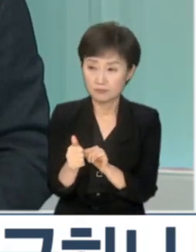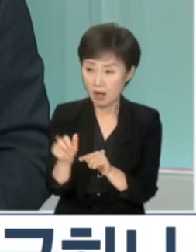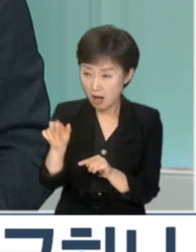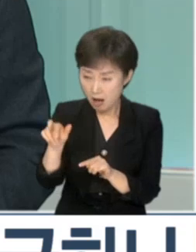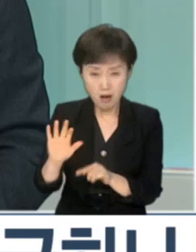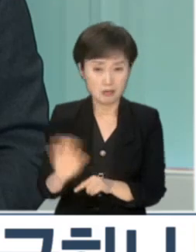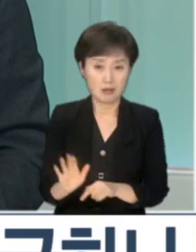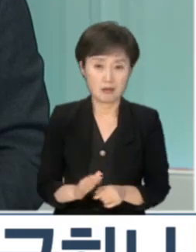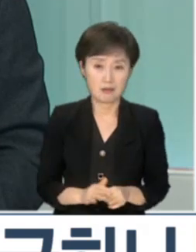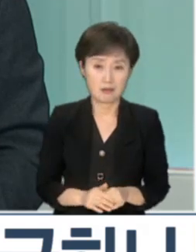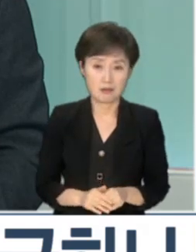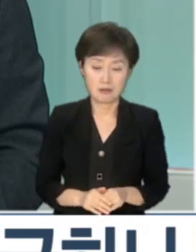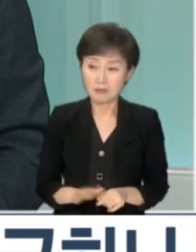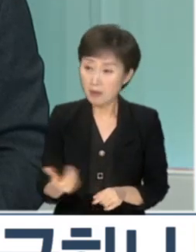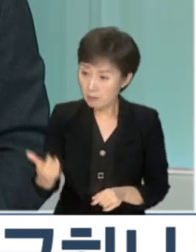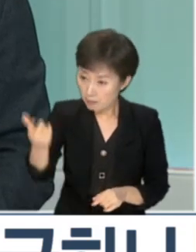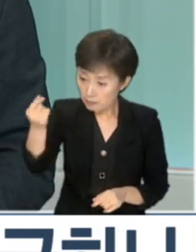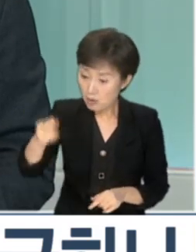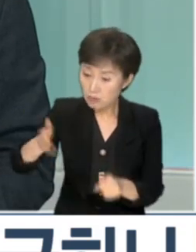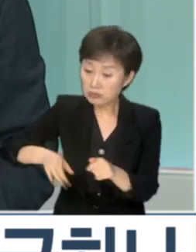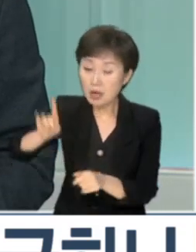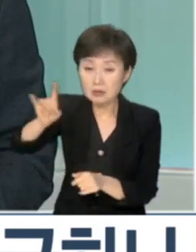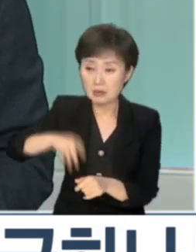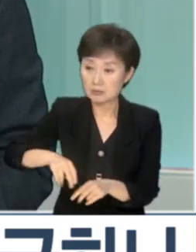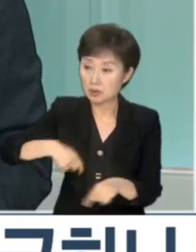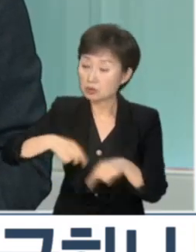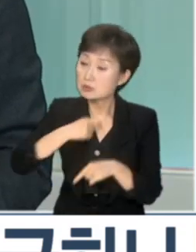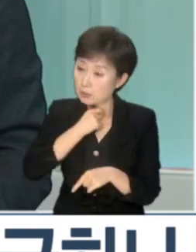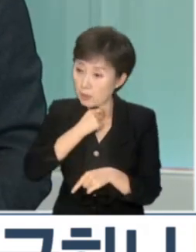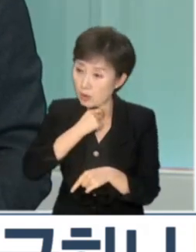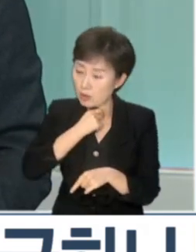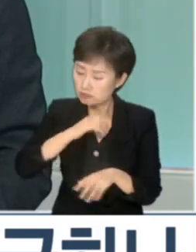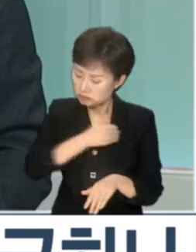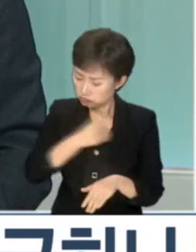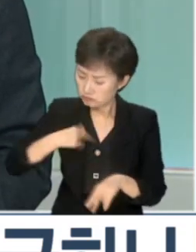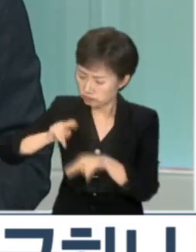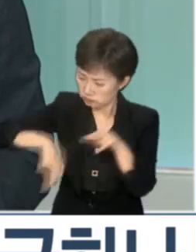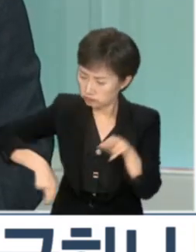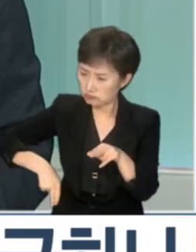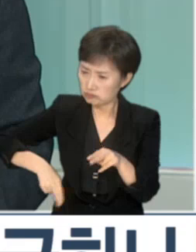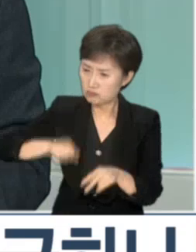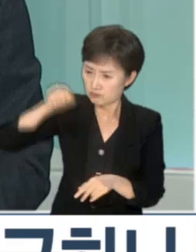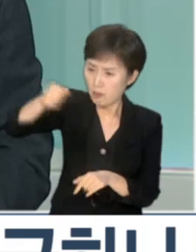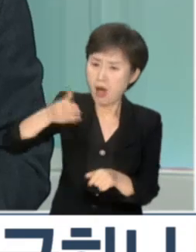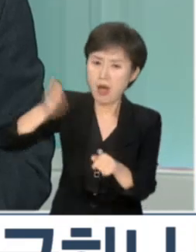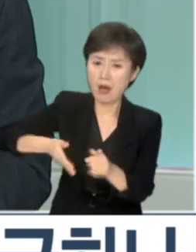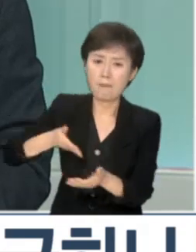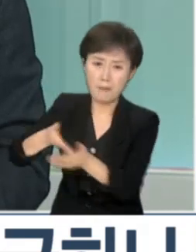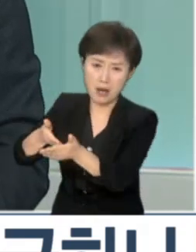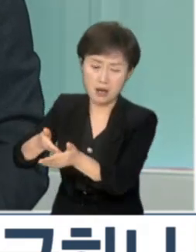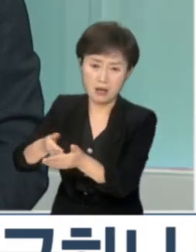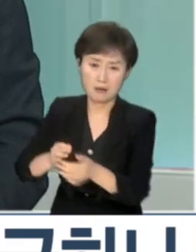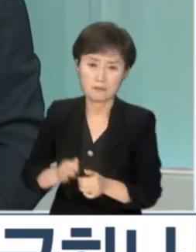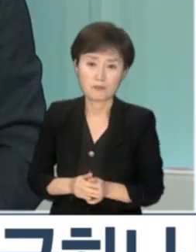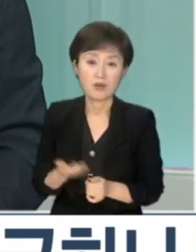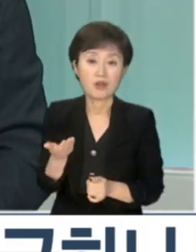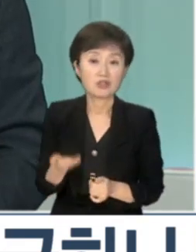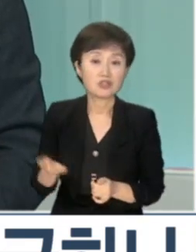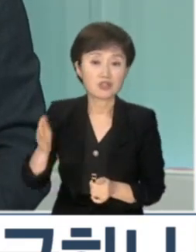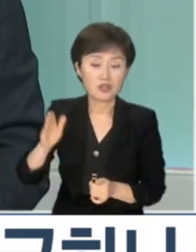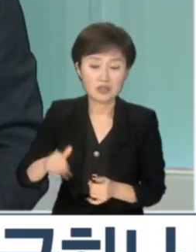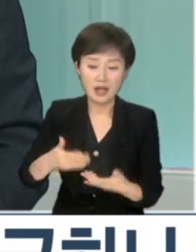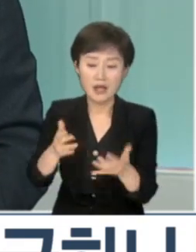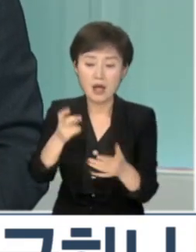합니까? 빨리 저기 정치할 거면 빨리 나와서 당당하게 국민 심판 받으라고 하는 거잖아요. 근데 왜 자꾸 계속해서 국무위원